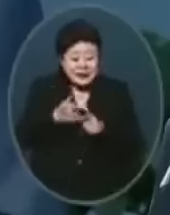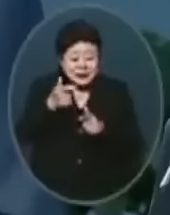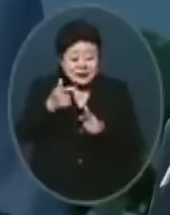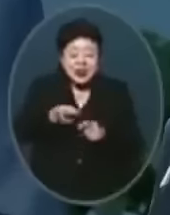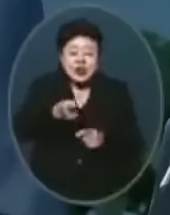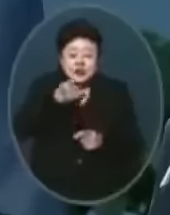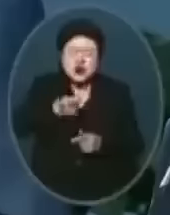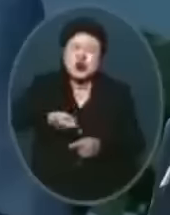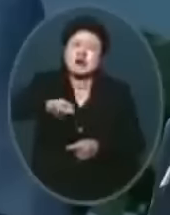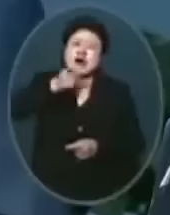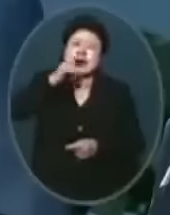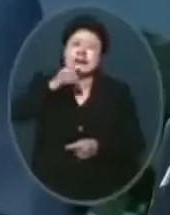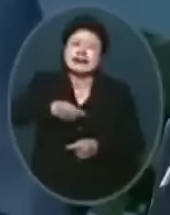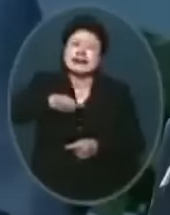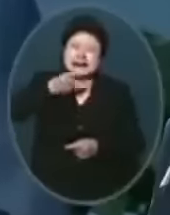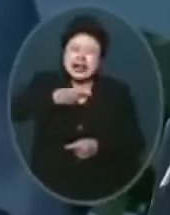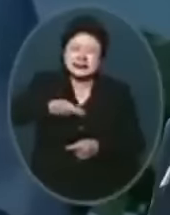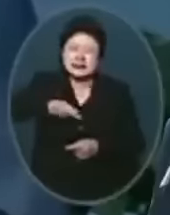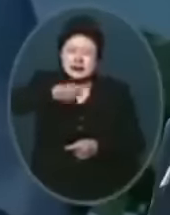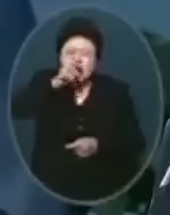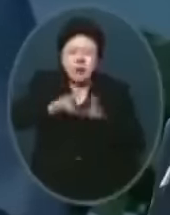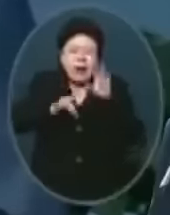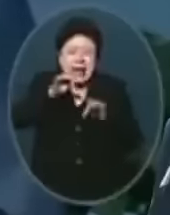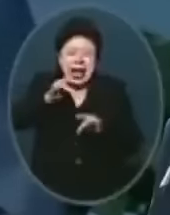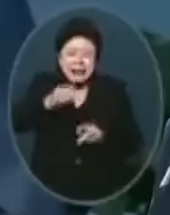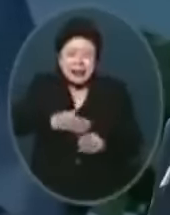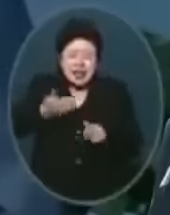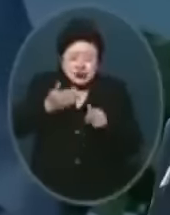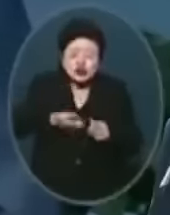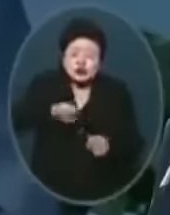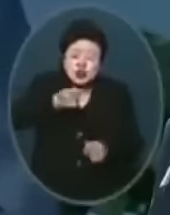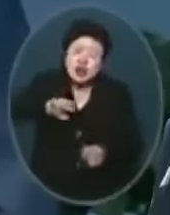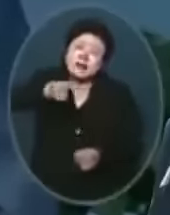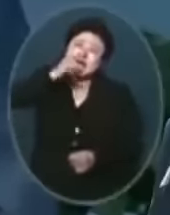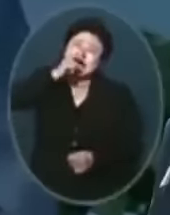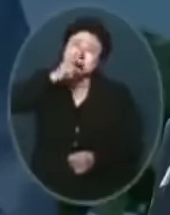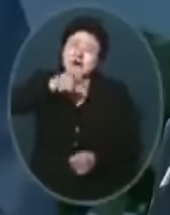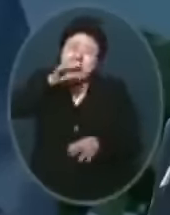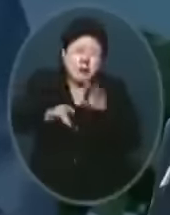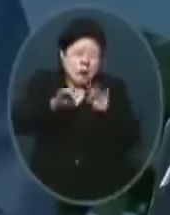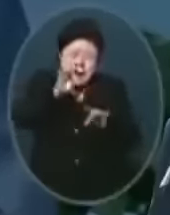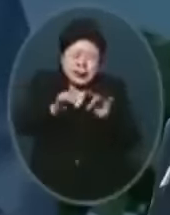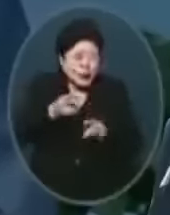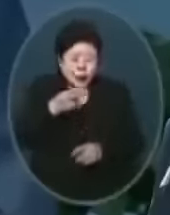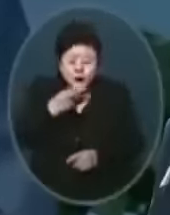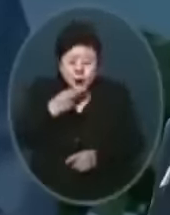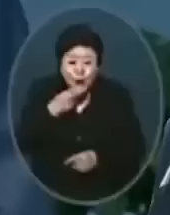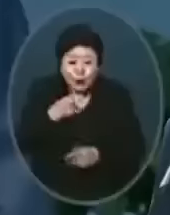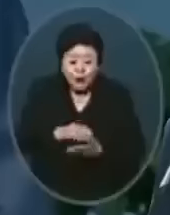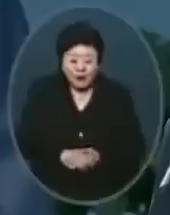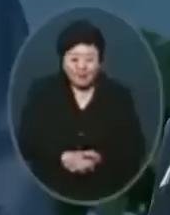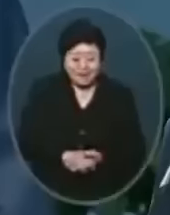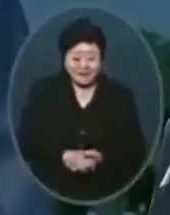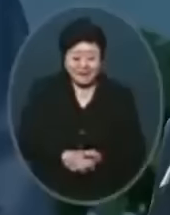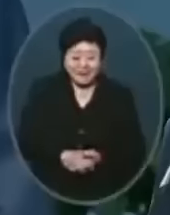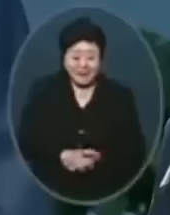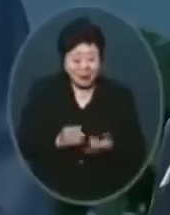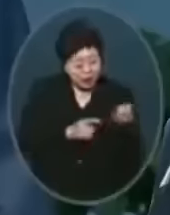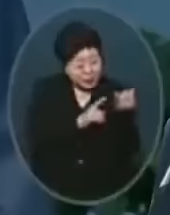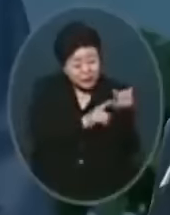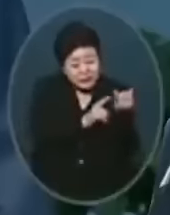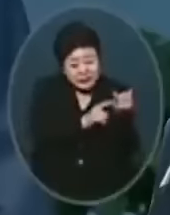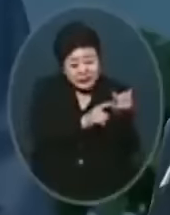예수님께서 이 물은 먹으면 다시 목마르거니와 내가 주는 물을 마시면 목마르지 않다. 그러니까